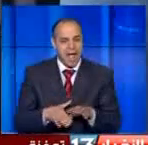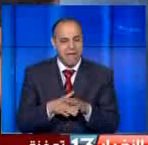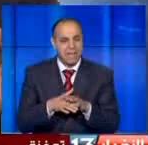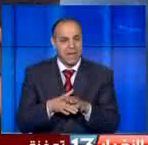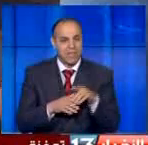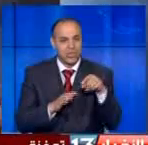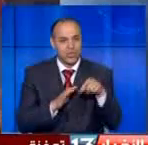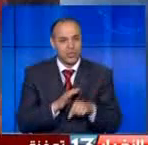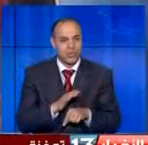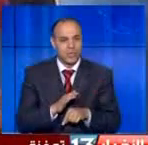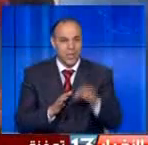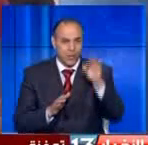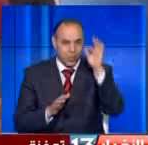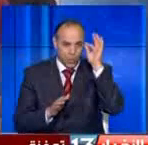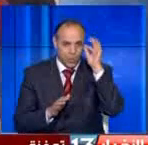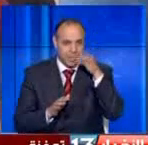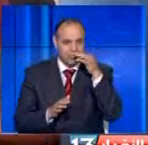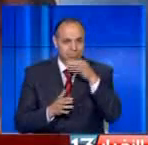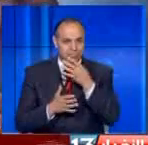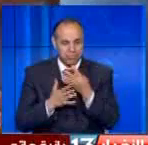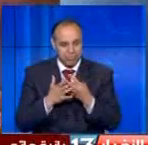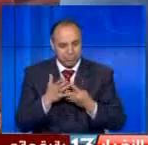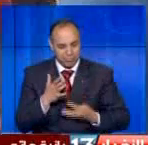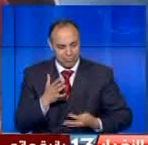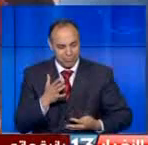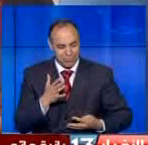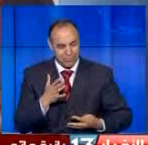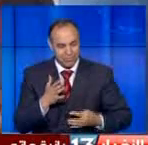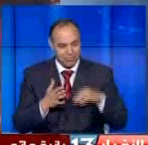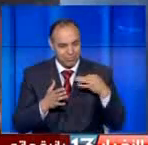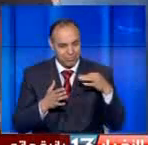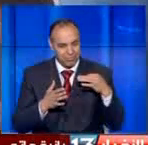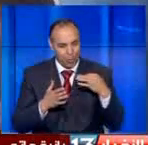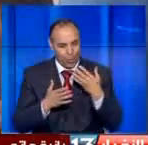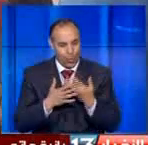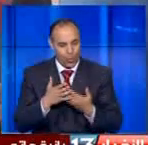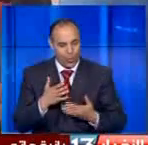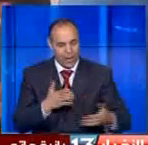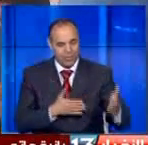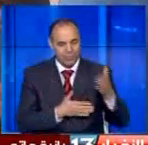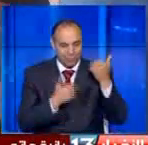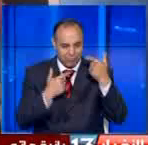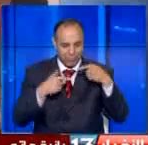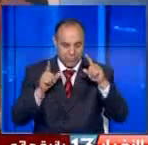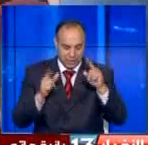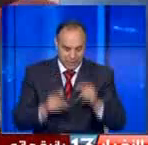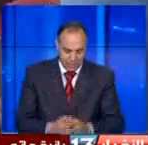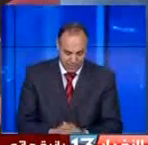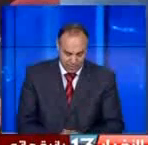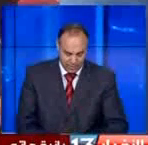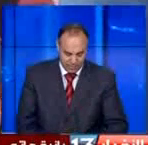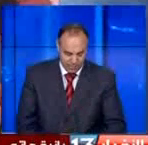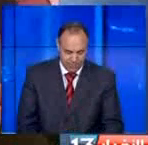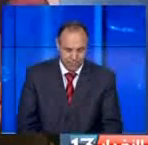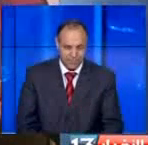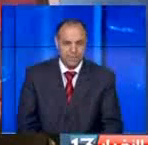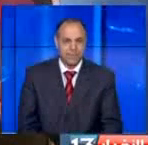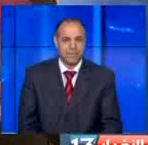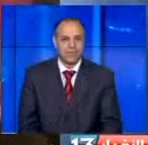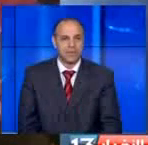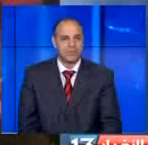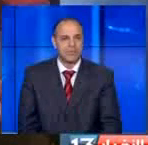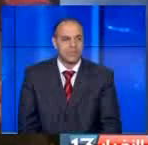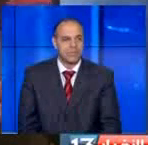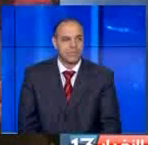تمغزى. علي تونس حتى تخبرينا توارت راية التحرير فينا، نهضنا نرجع